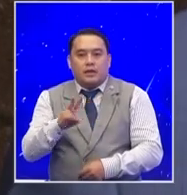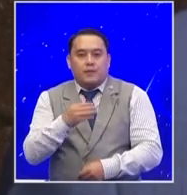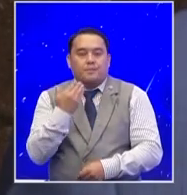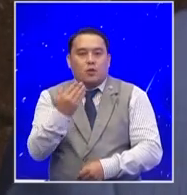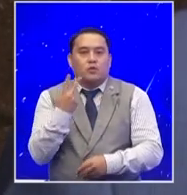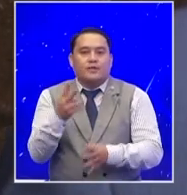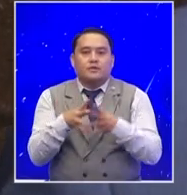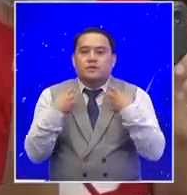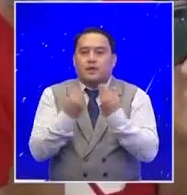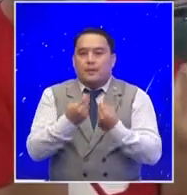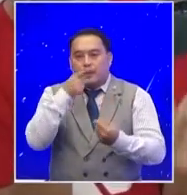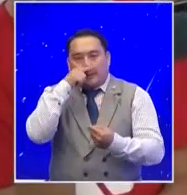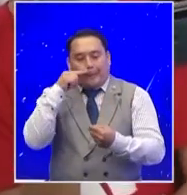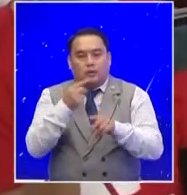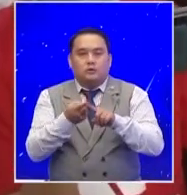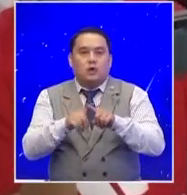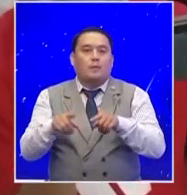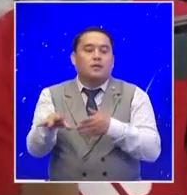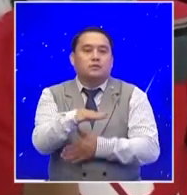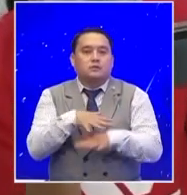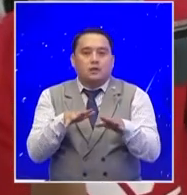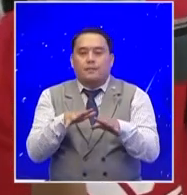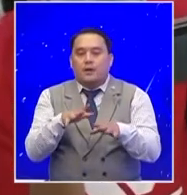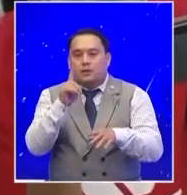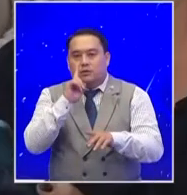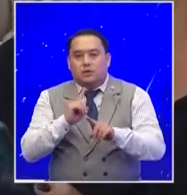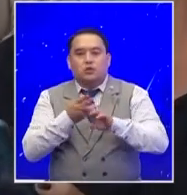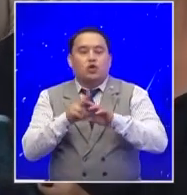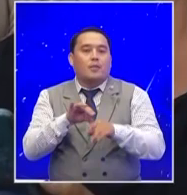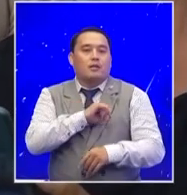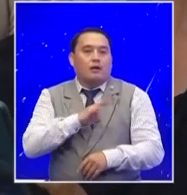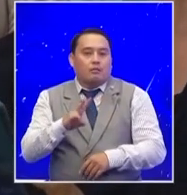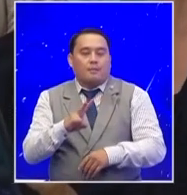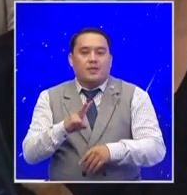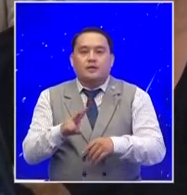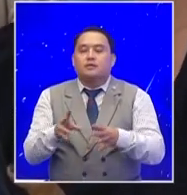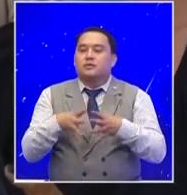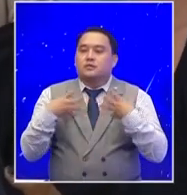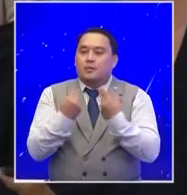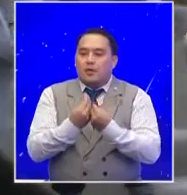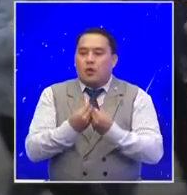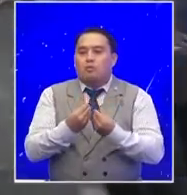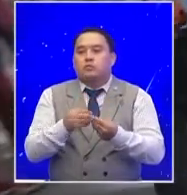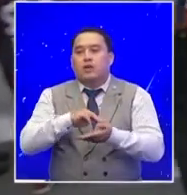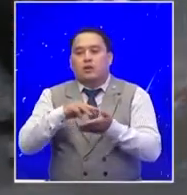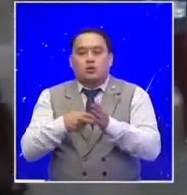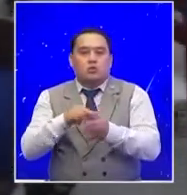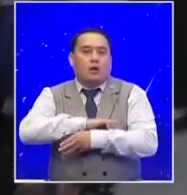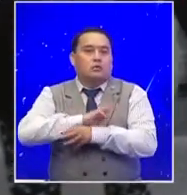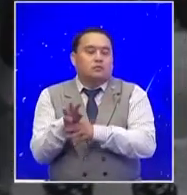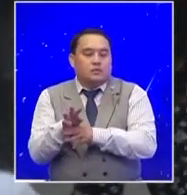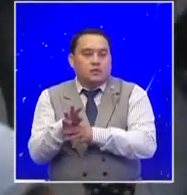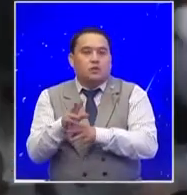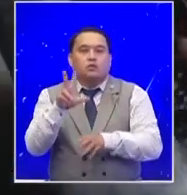2 семьи отпраздновали новоселье в населенных пунктах Жамбыл и Шамалган. В целом, до конца года новым жильем власти планируют обеспечить